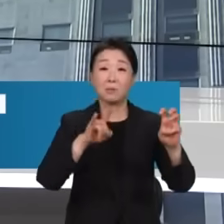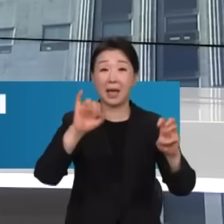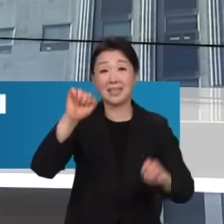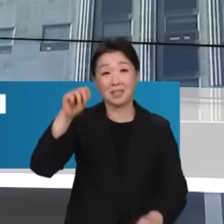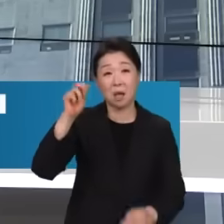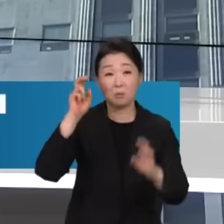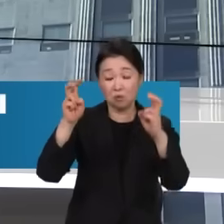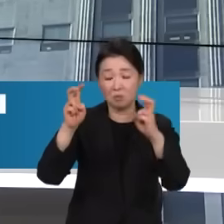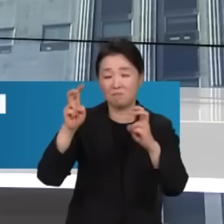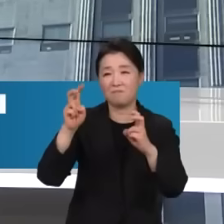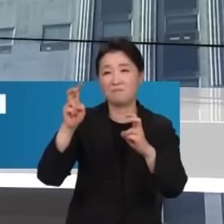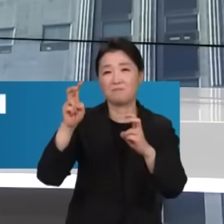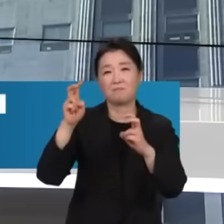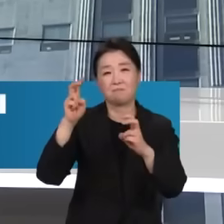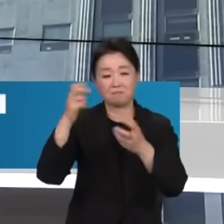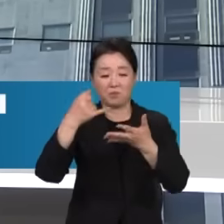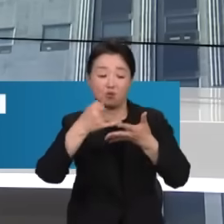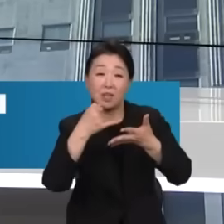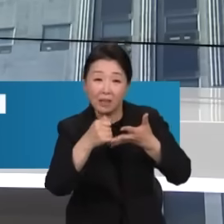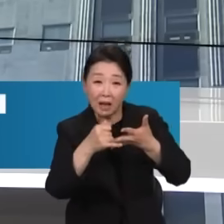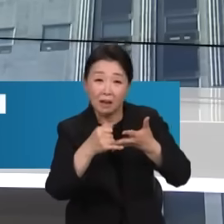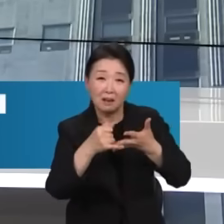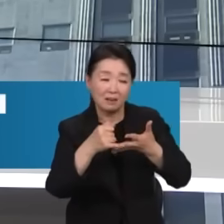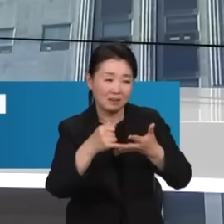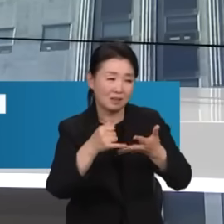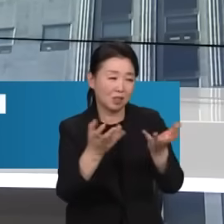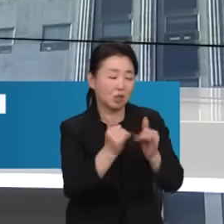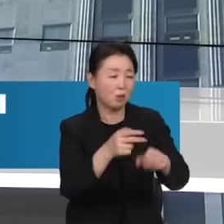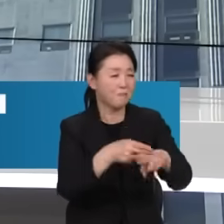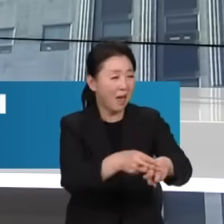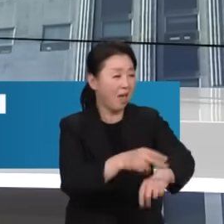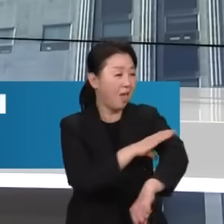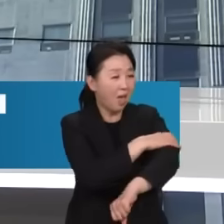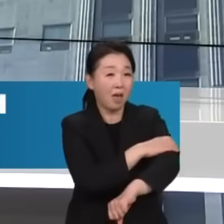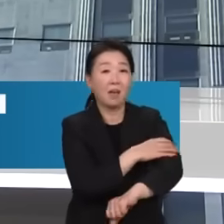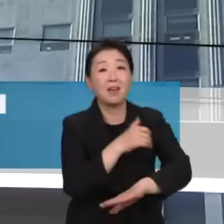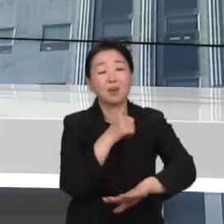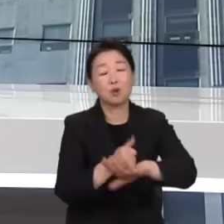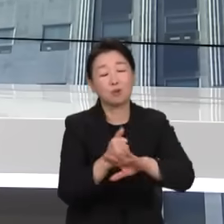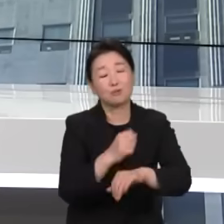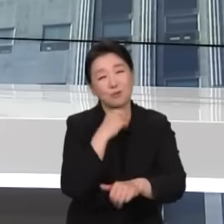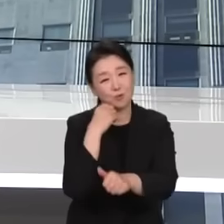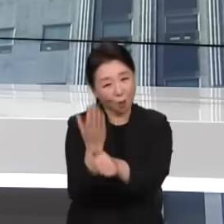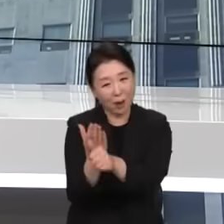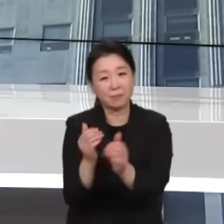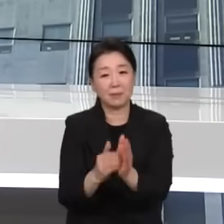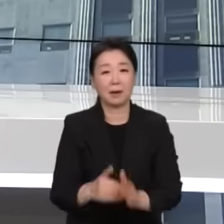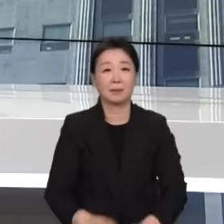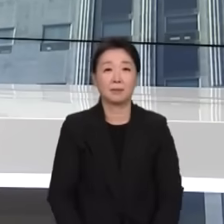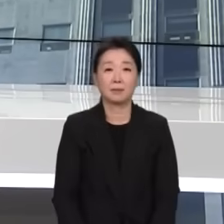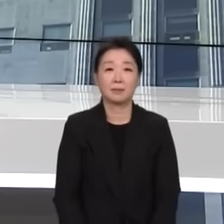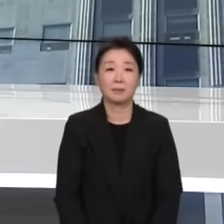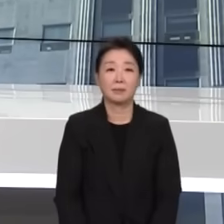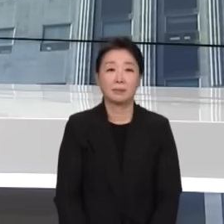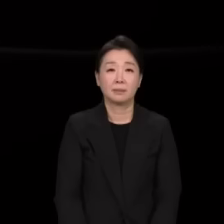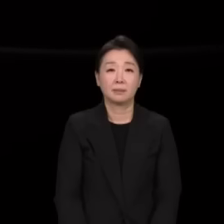직원들을 상대로 갑질을 해왔다는 의혹이 불거져 시민 단체로부터 고발을 당했습니다 먼저 권민재